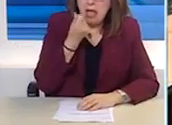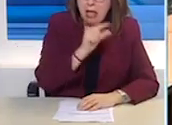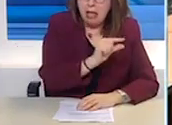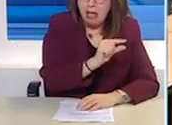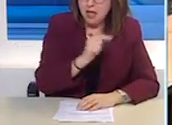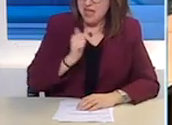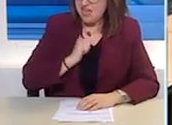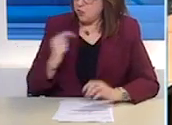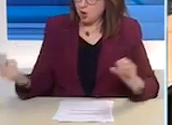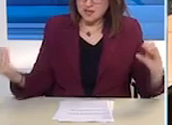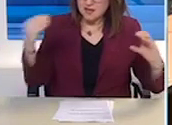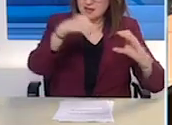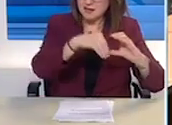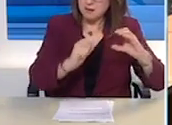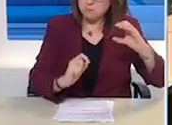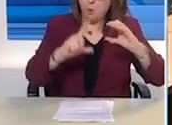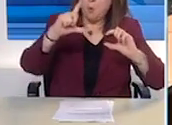τομέα?